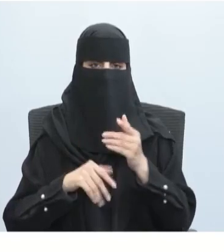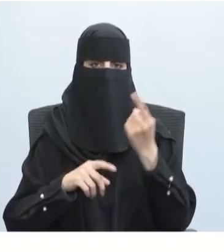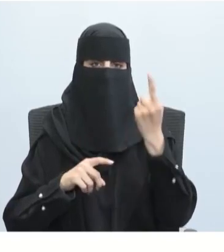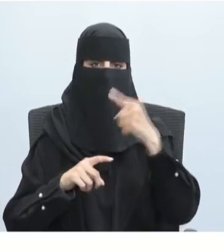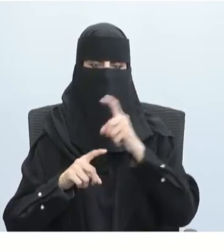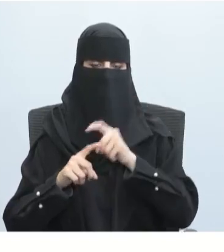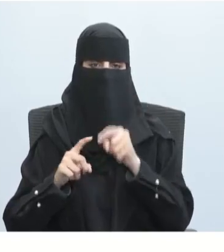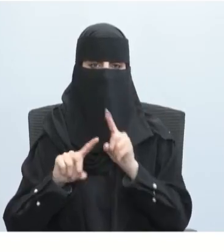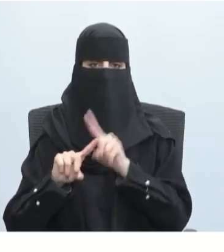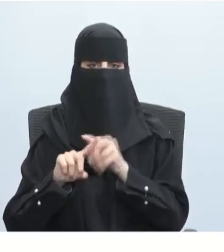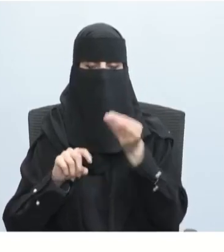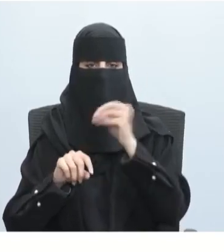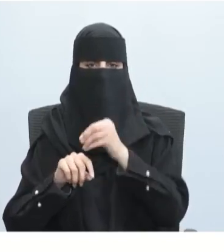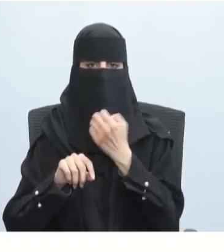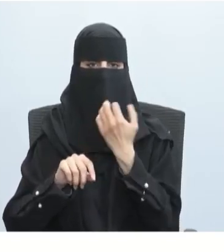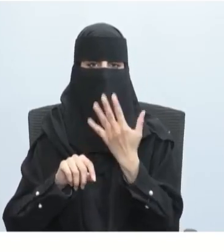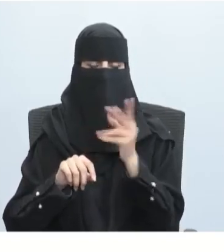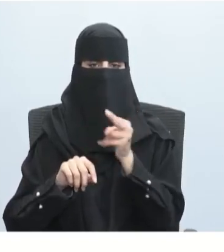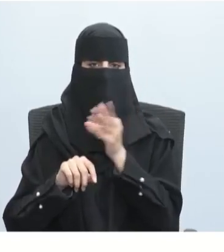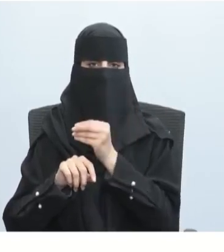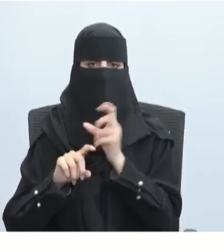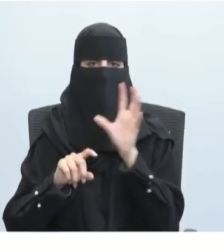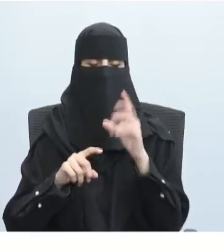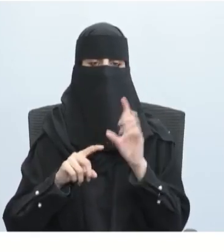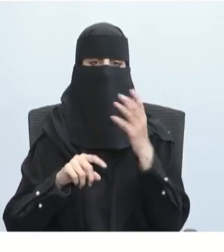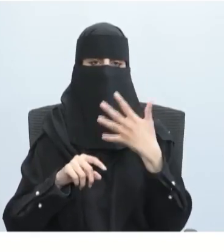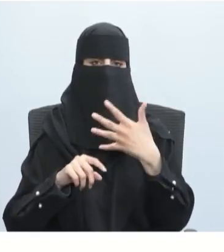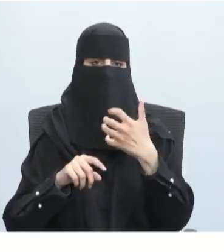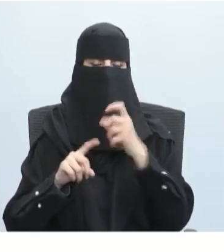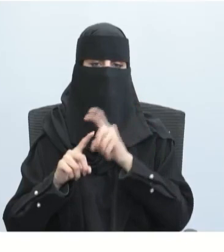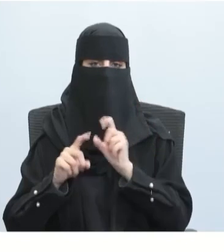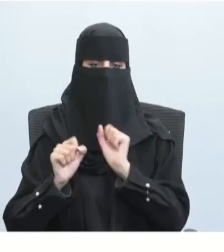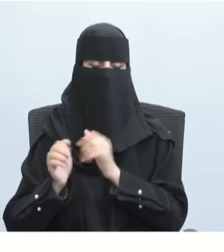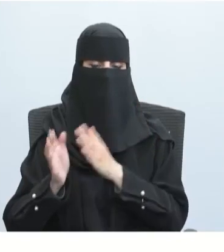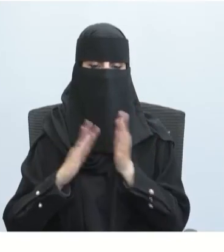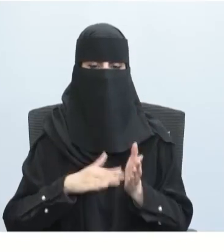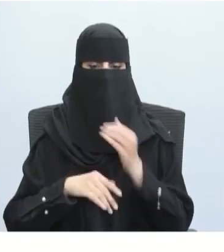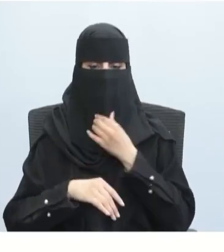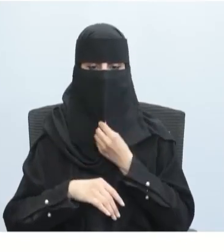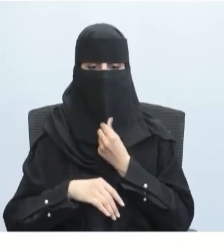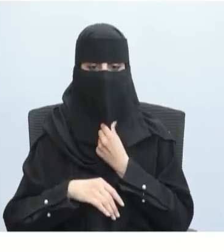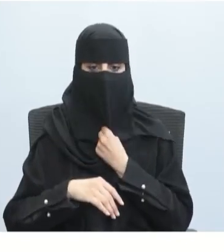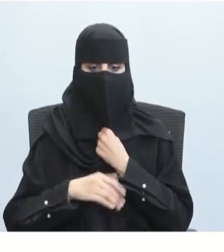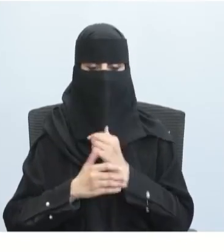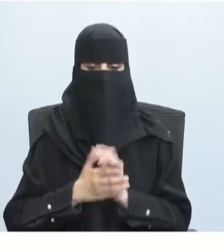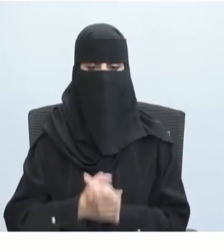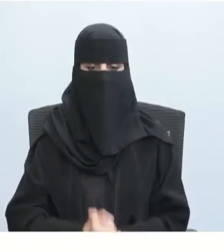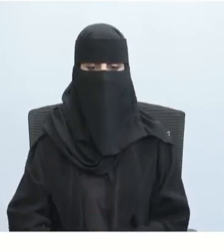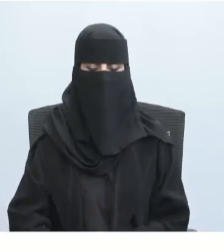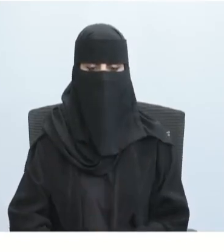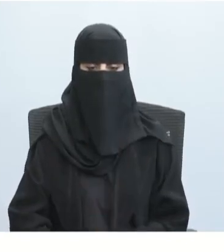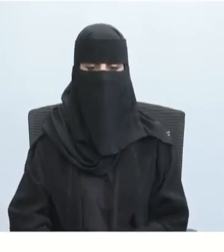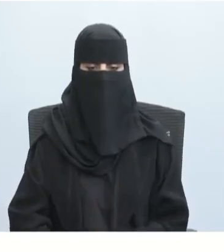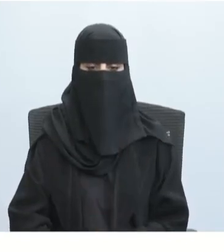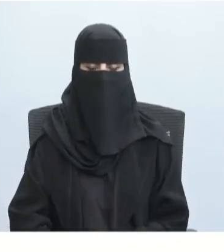خ وبالتالي سيكون العائد 50% على هذا المبلغ اما التراكمي ذكرنا انه يختلف بالتاكيد بحساب نسبه